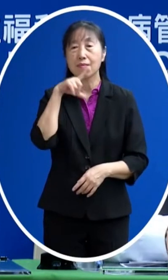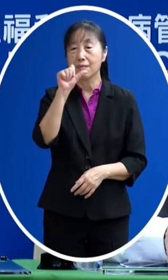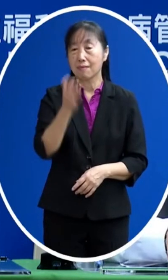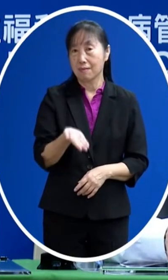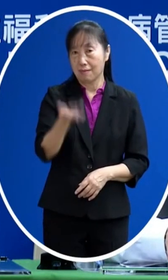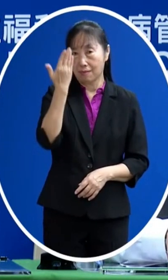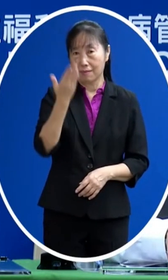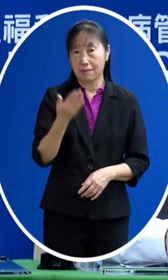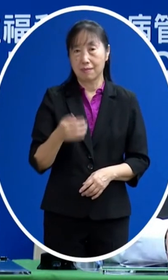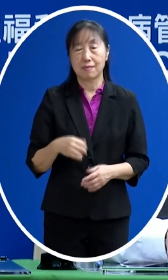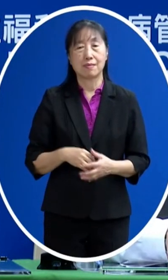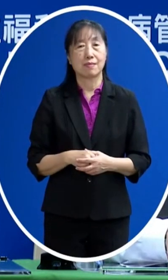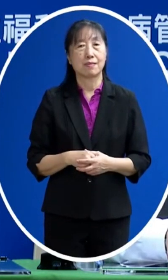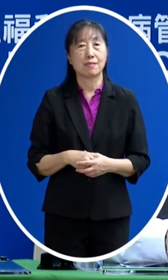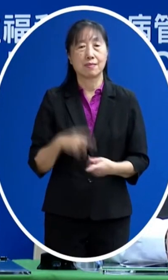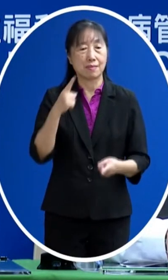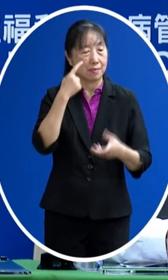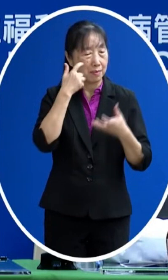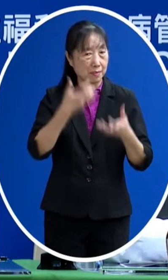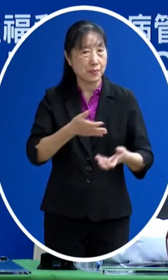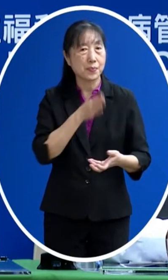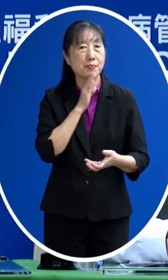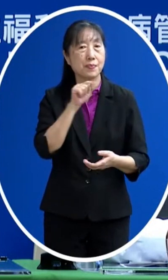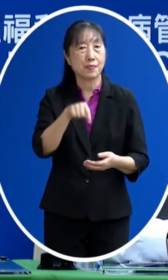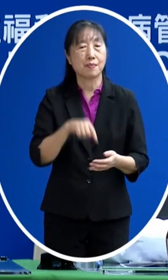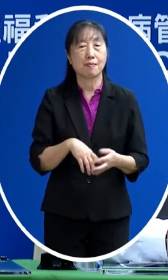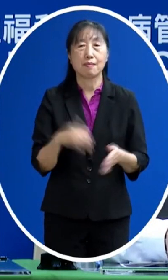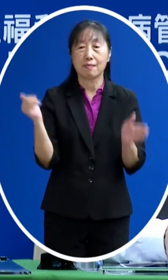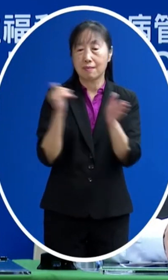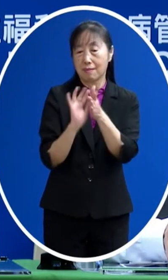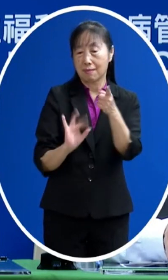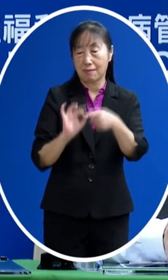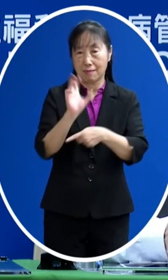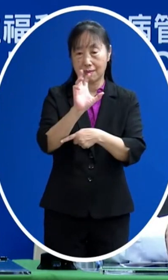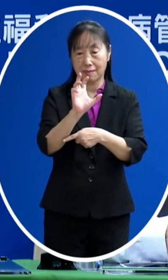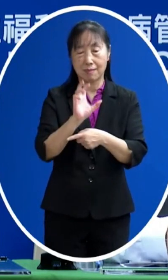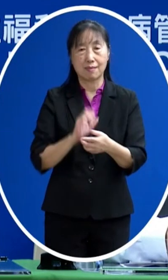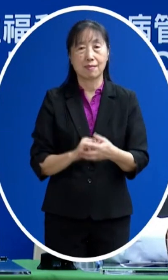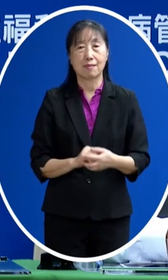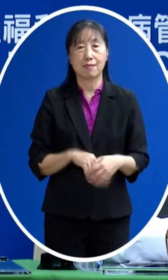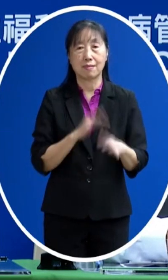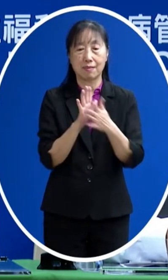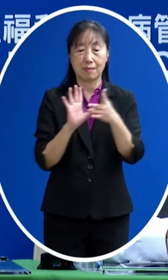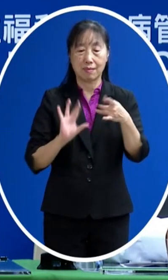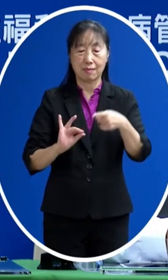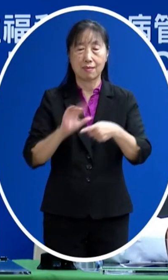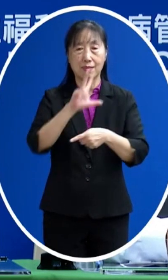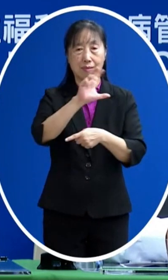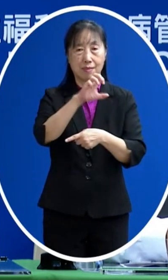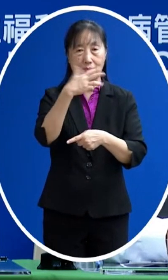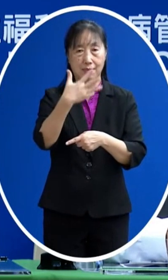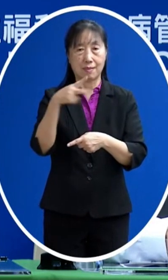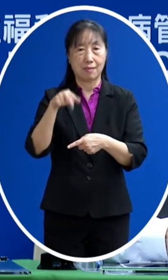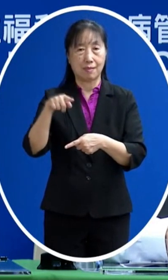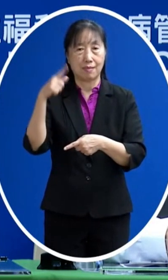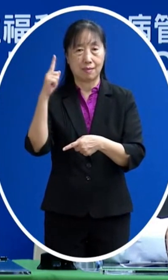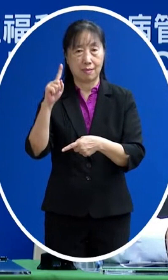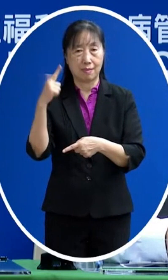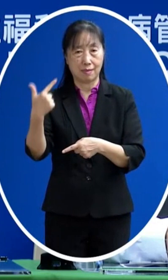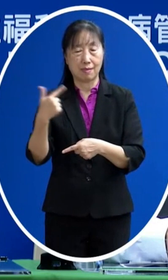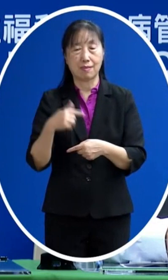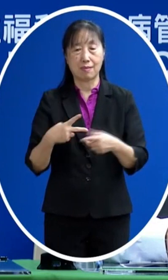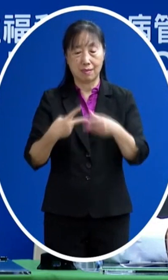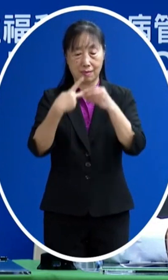以上的这是大家说比较重视的也接近80%达到78.16%，那第二